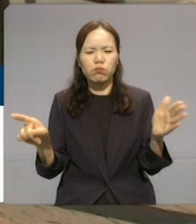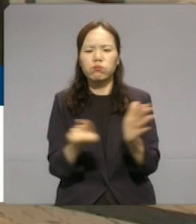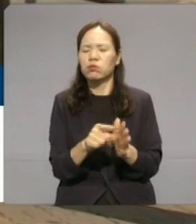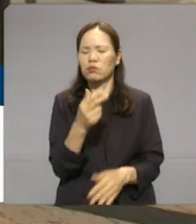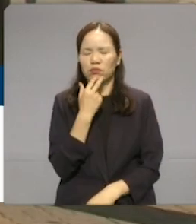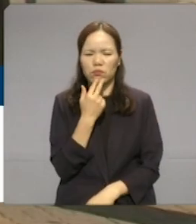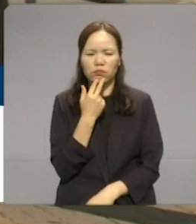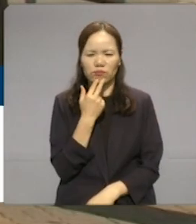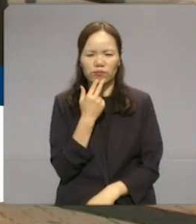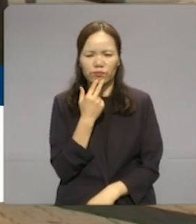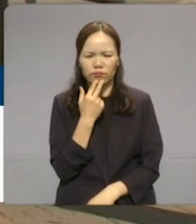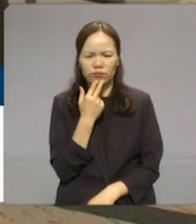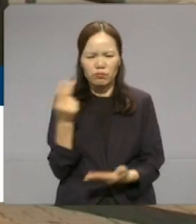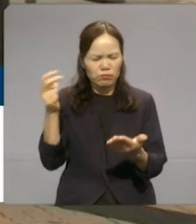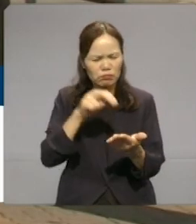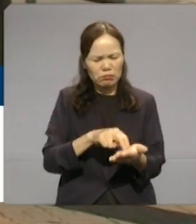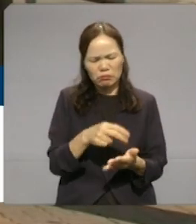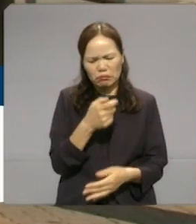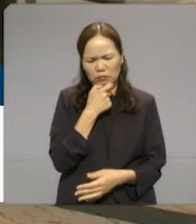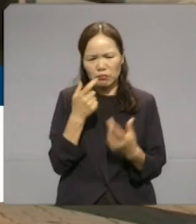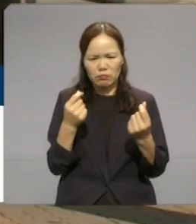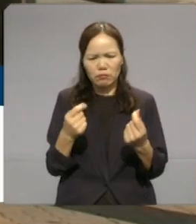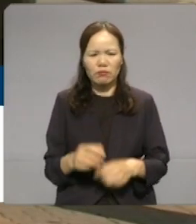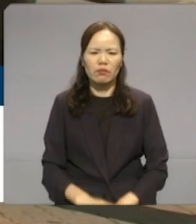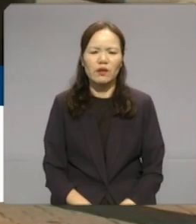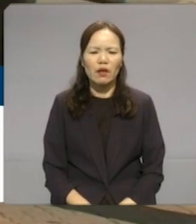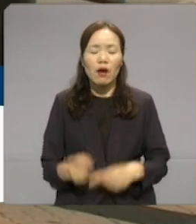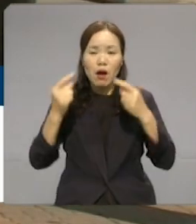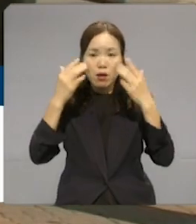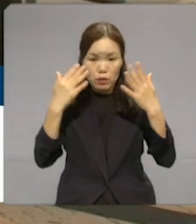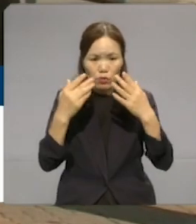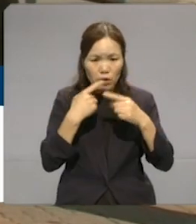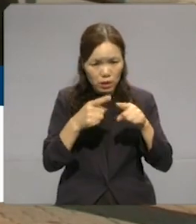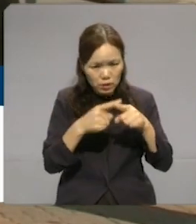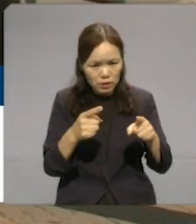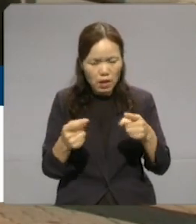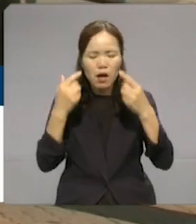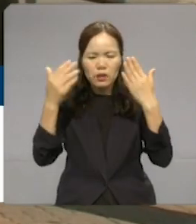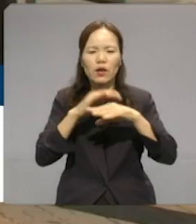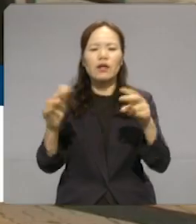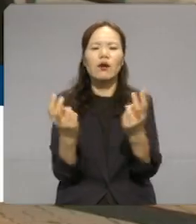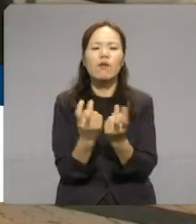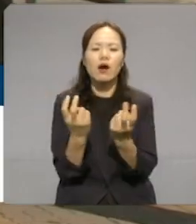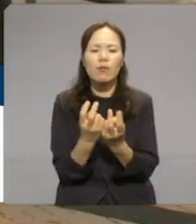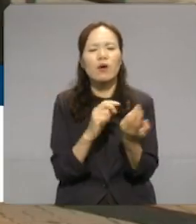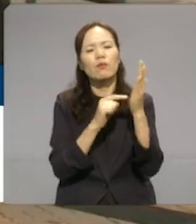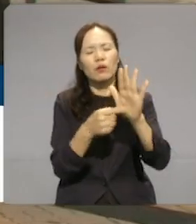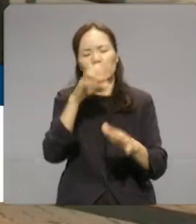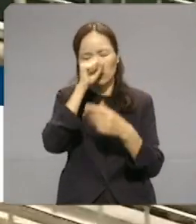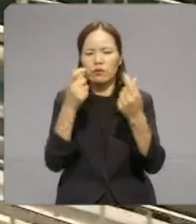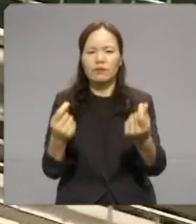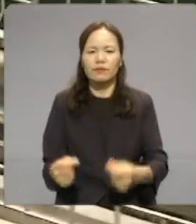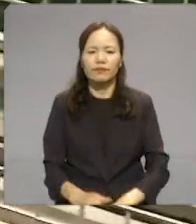가니까 꺼려질 것 같습니다. 타기가 좀 정확한 진단과 정확한 해결법을 제시했으면